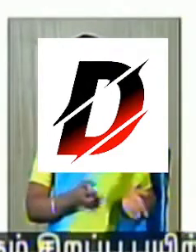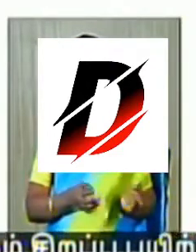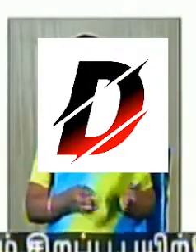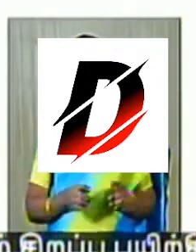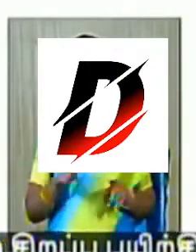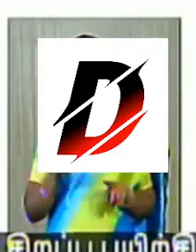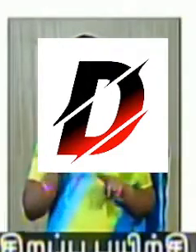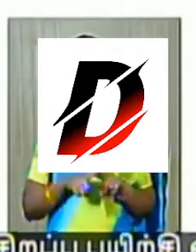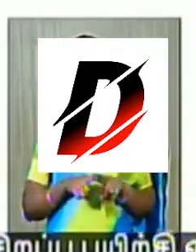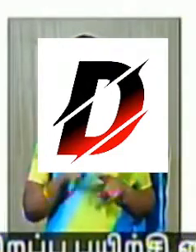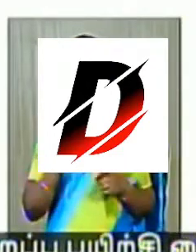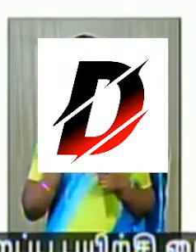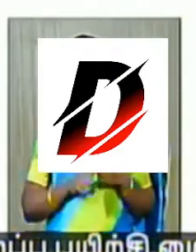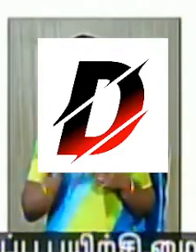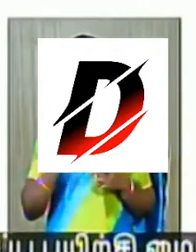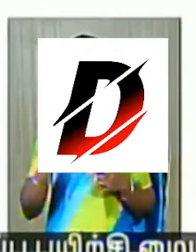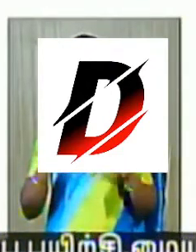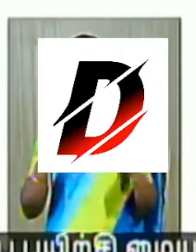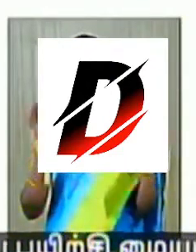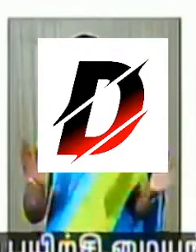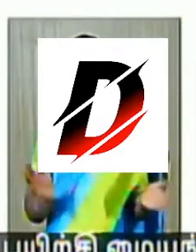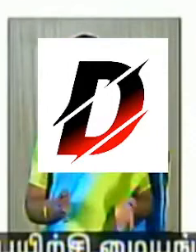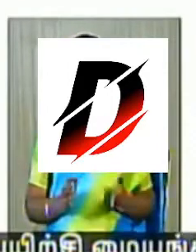-2, 0 என்ற புள்ளியிலும்